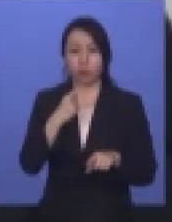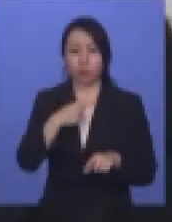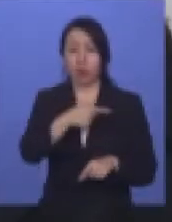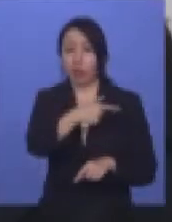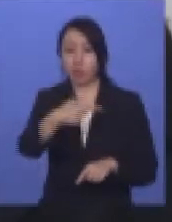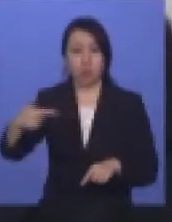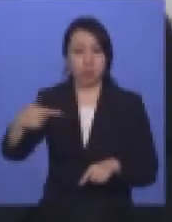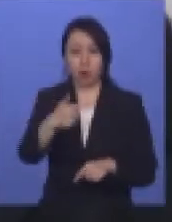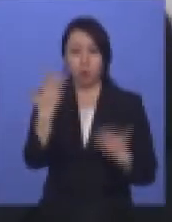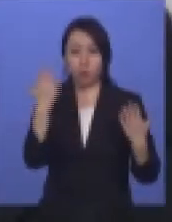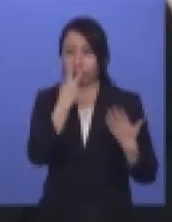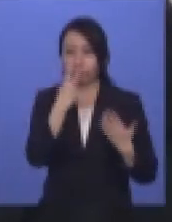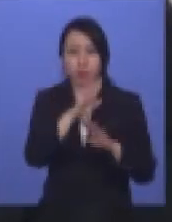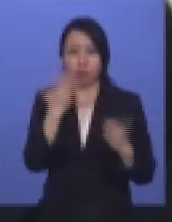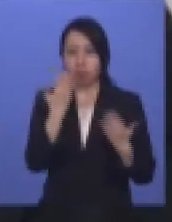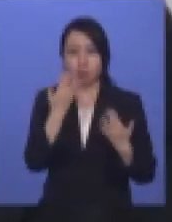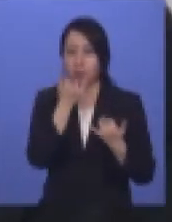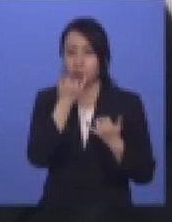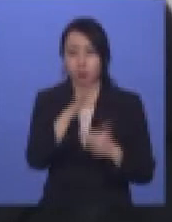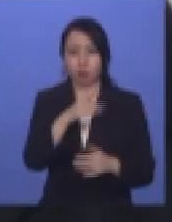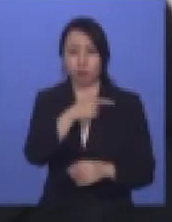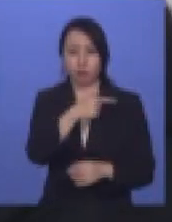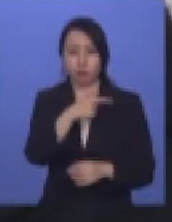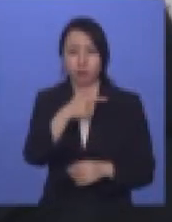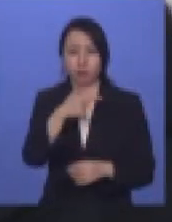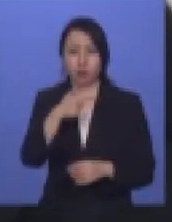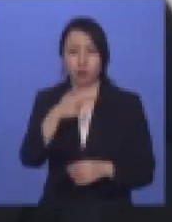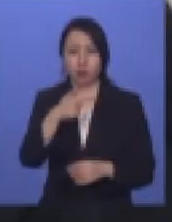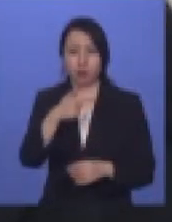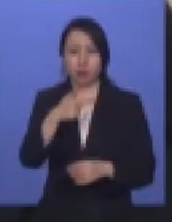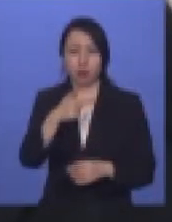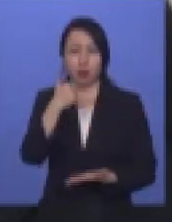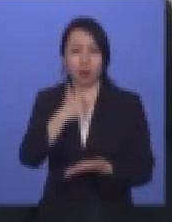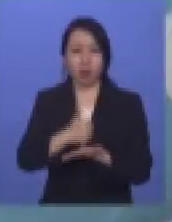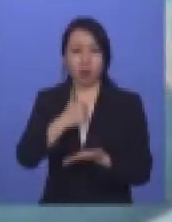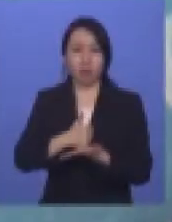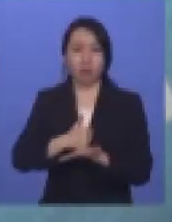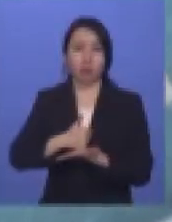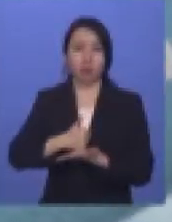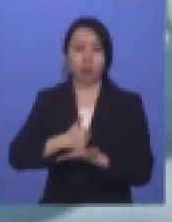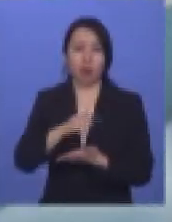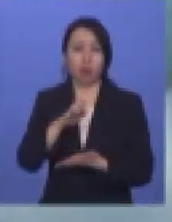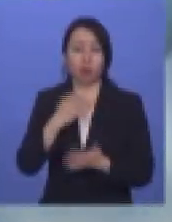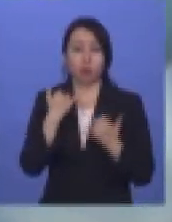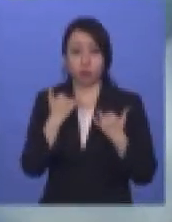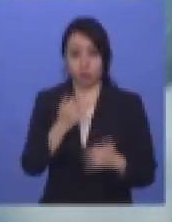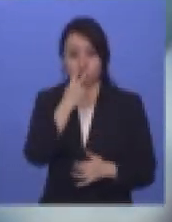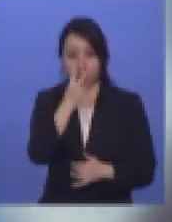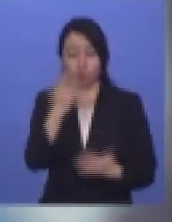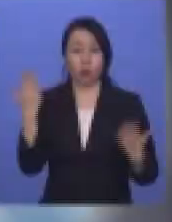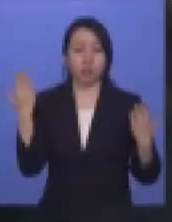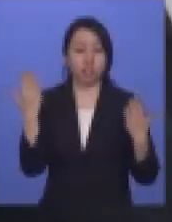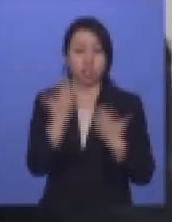мог читать. Не хватило зрения. Только заглавие читал. А сейчас читаю.